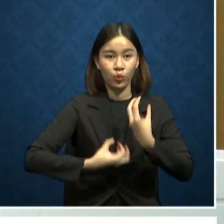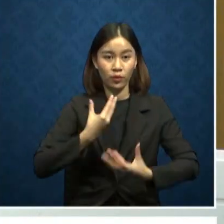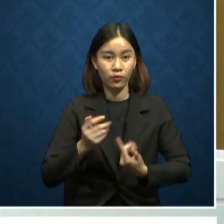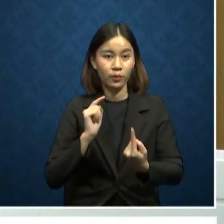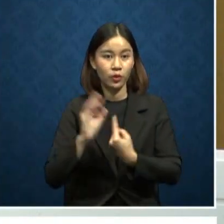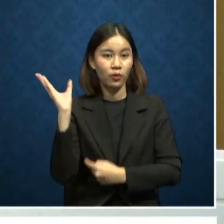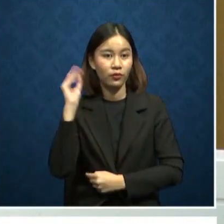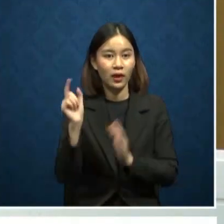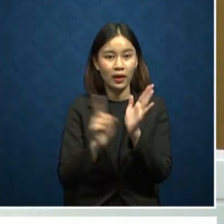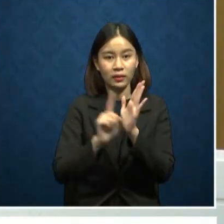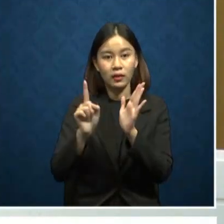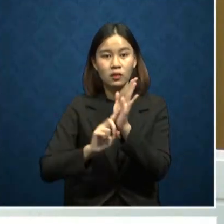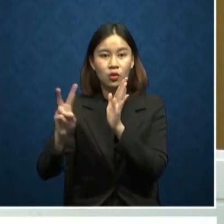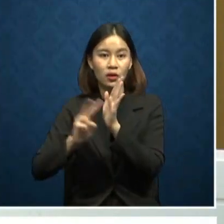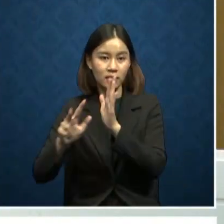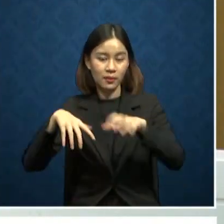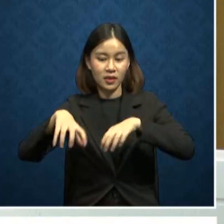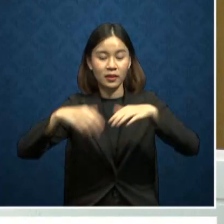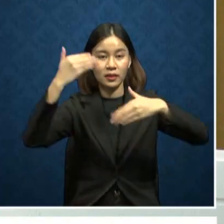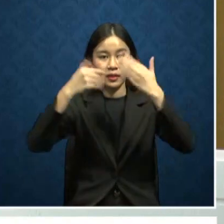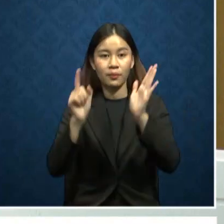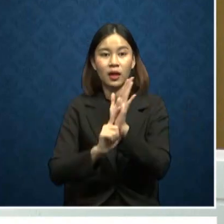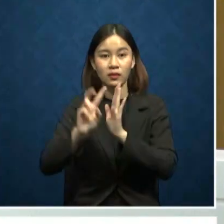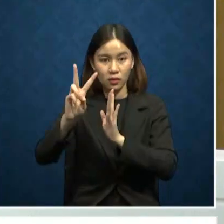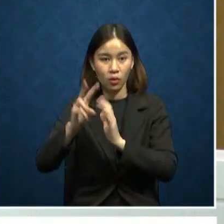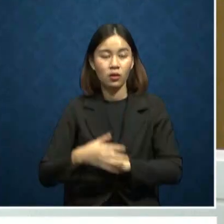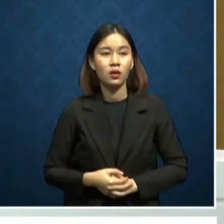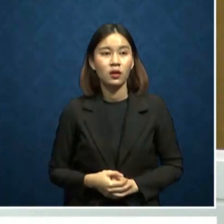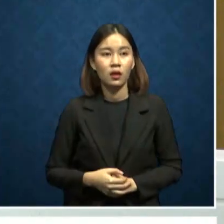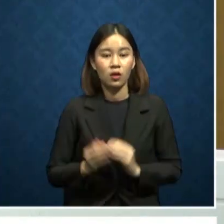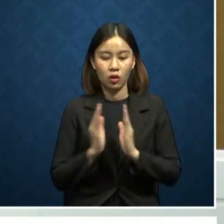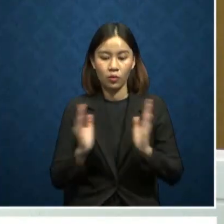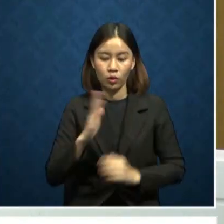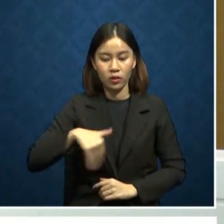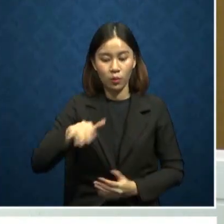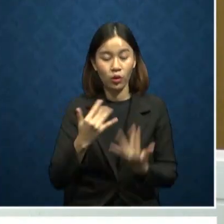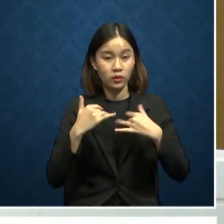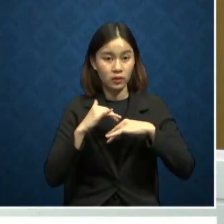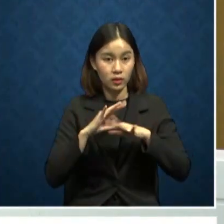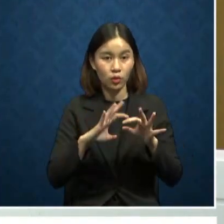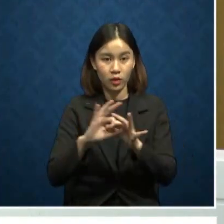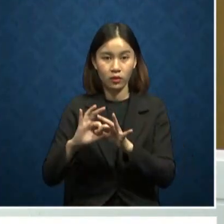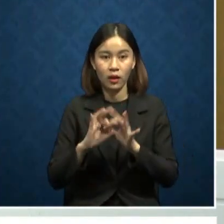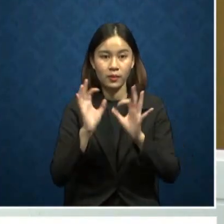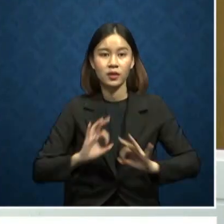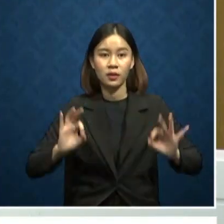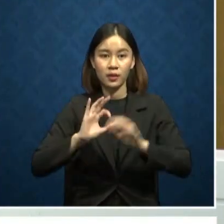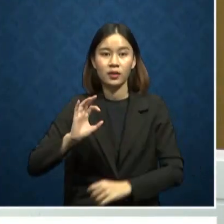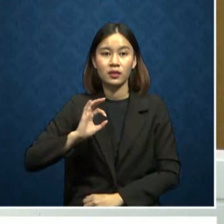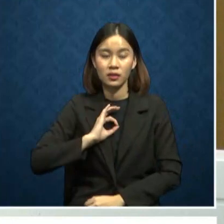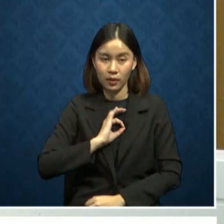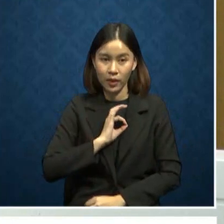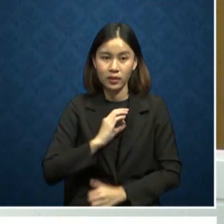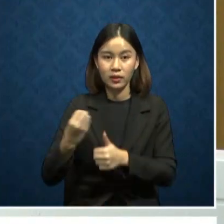เห็น 3ครั้งจัดนิการ 2ครั้งนะครับจึงต้องขอขอบคุณทุกท่านที่มีส่วนเกี่ยวข้องโดยเฉพาะสมาชิกที่ได้ให้คำ